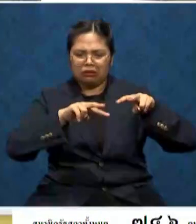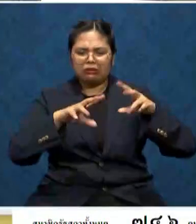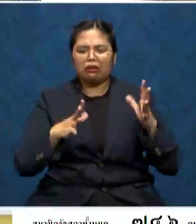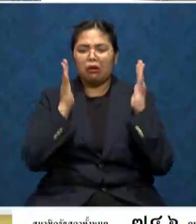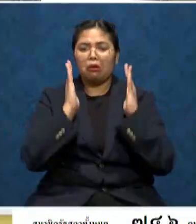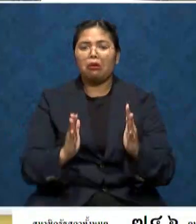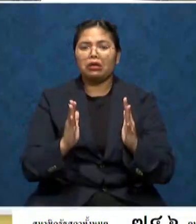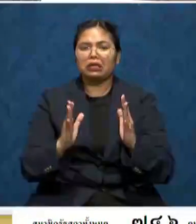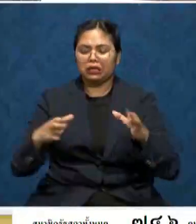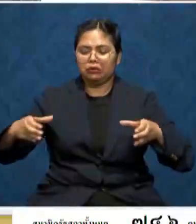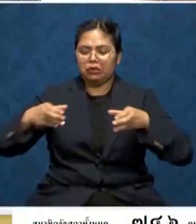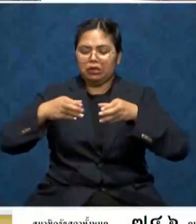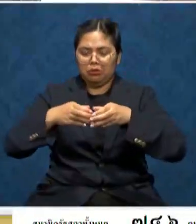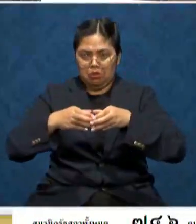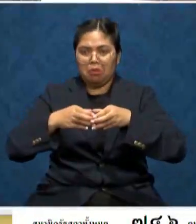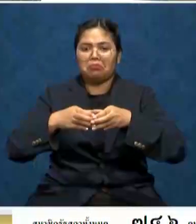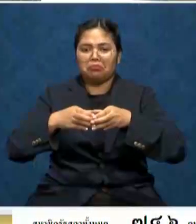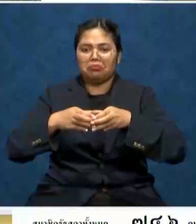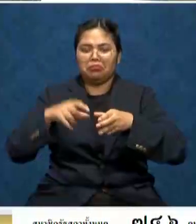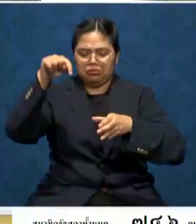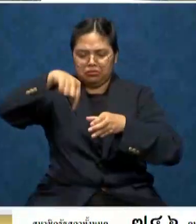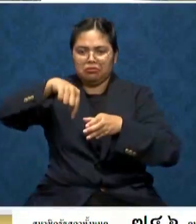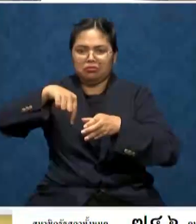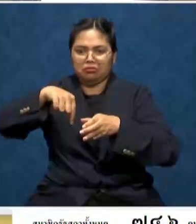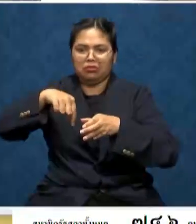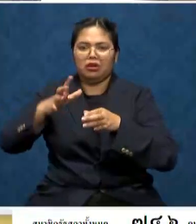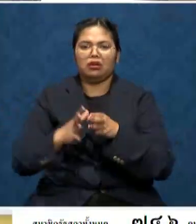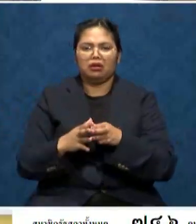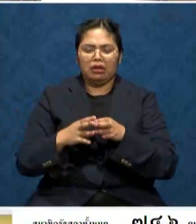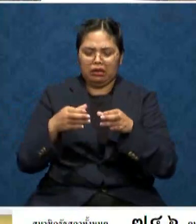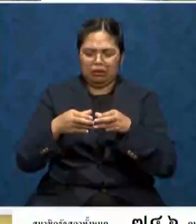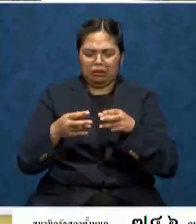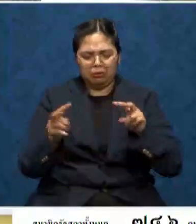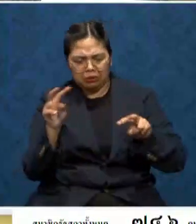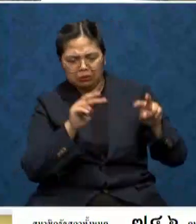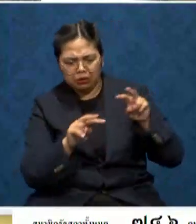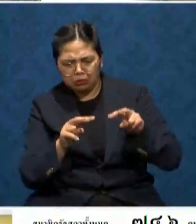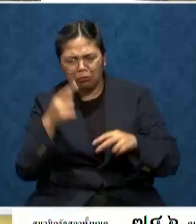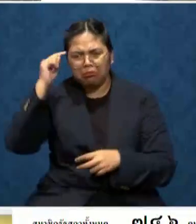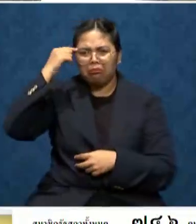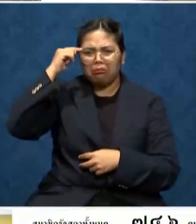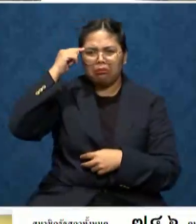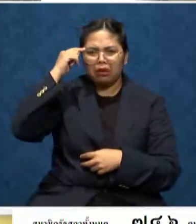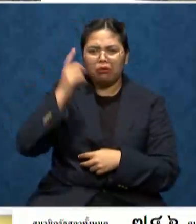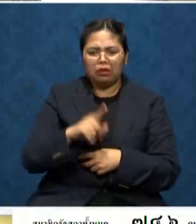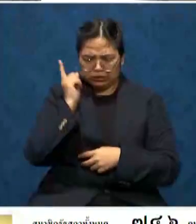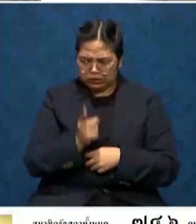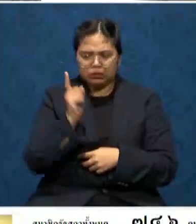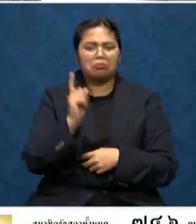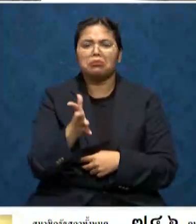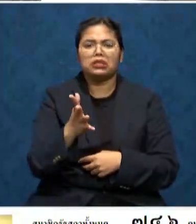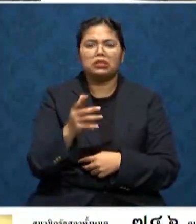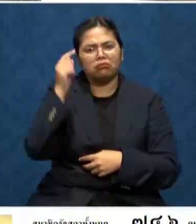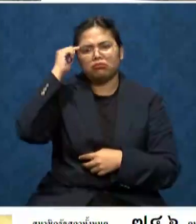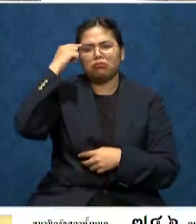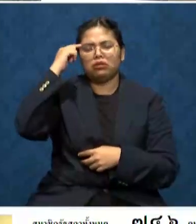านท่านพูดรัมนตีช่วยที่รับรกต่อผมกยไม่ซ้าว่ท่รับรูกจริไม่จริงแล้วก